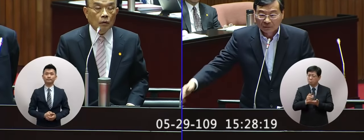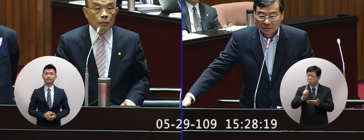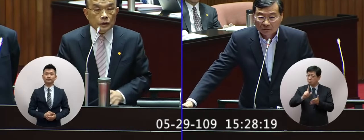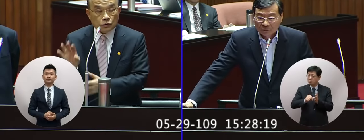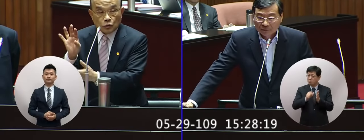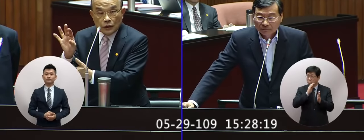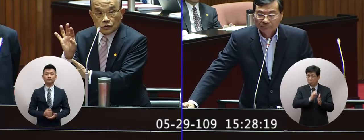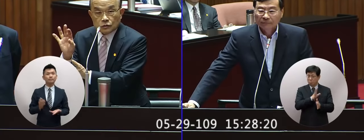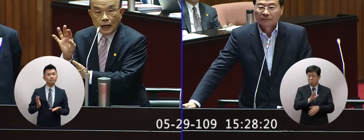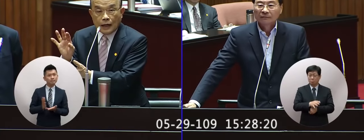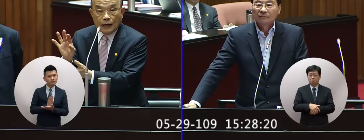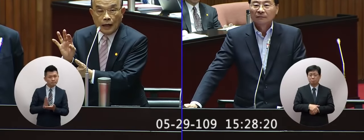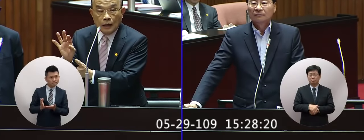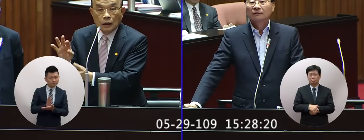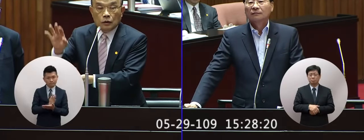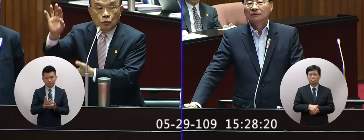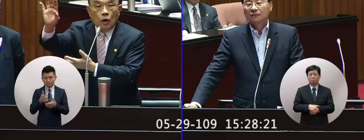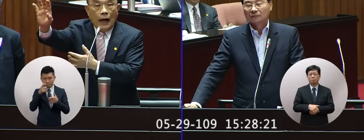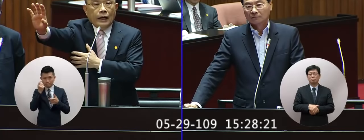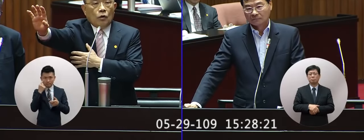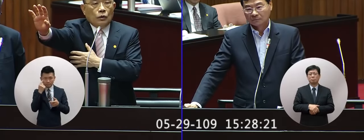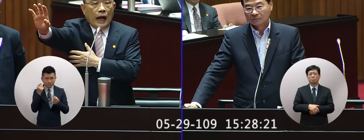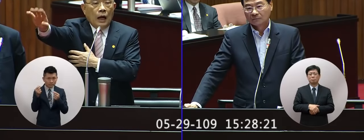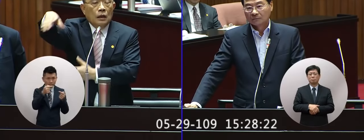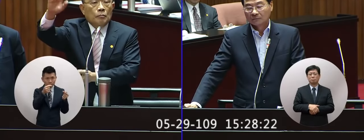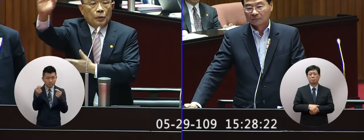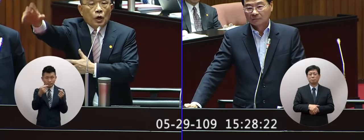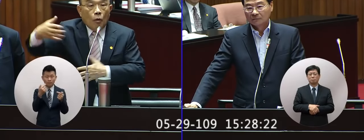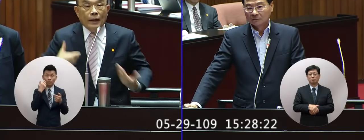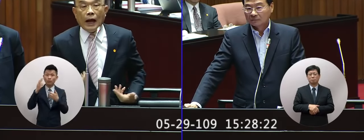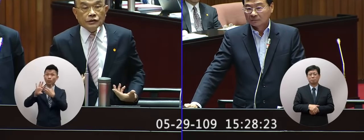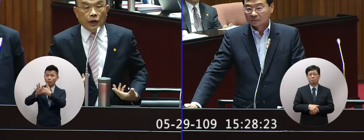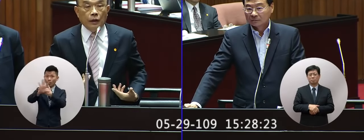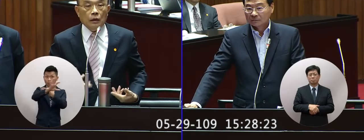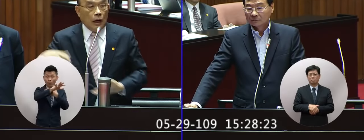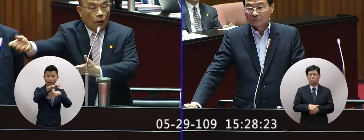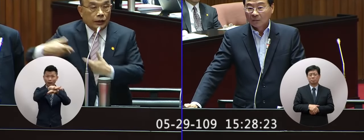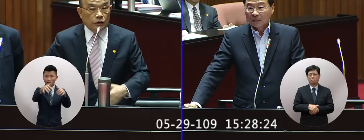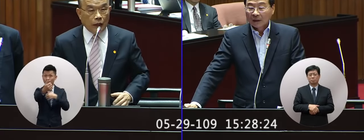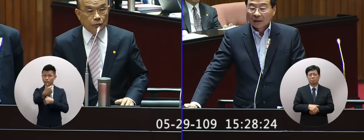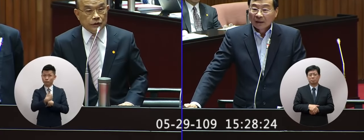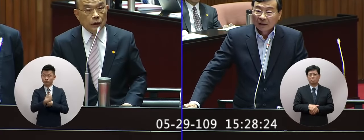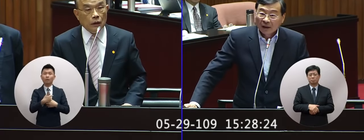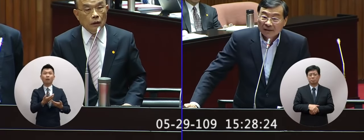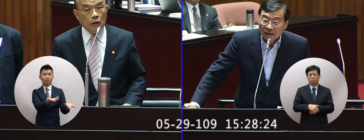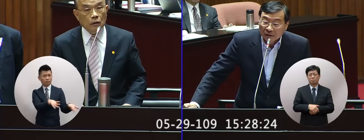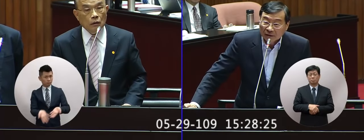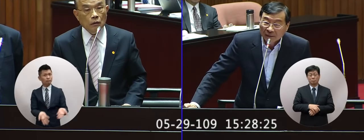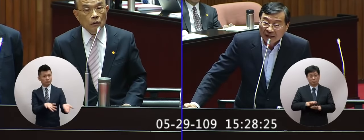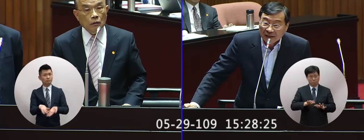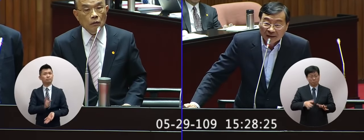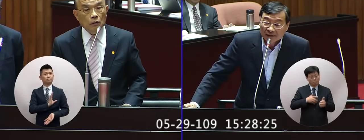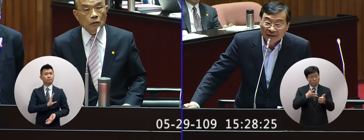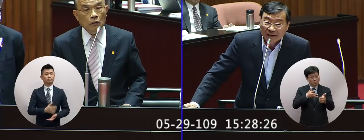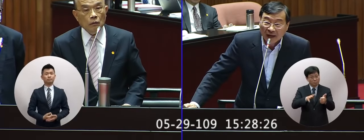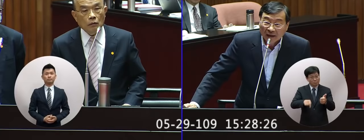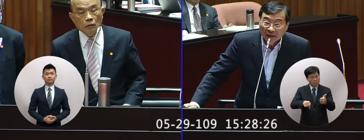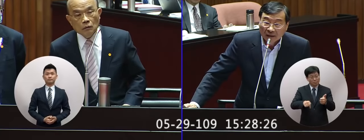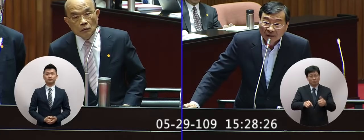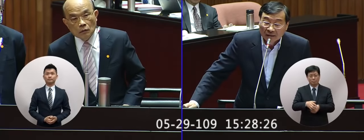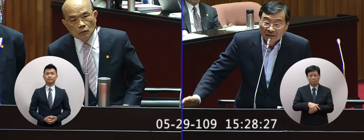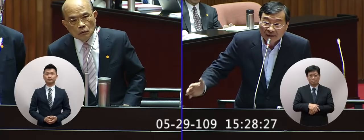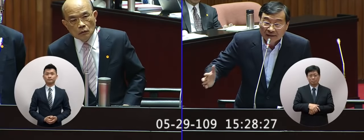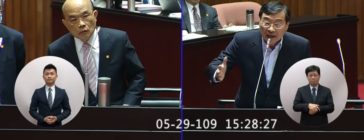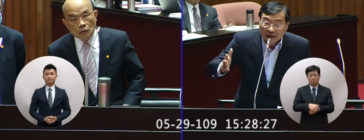告一段落？ 我们就随时在看啊。如果哪一个国家比我们安全，那欢迎都来不及啊。 那请问院长，现